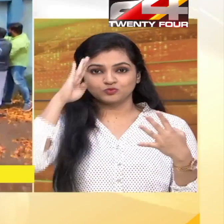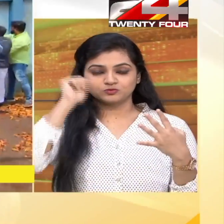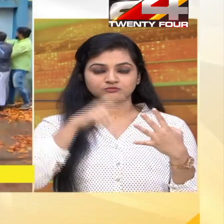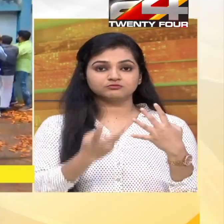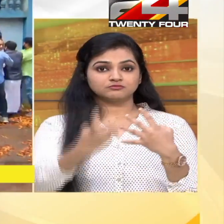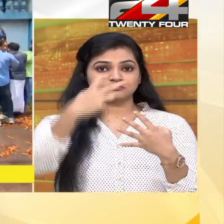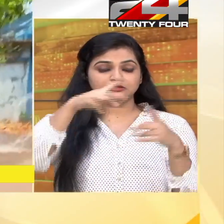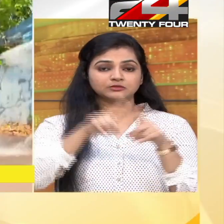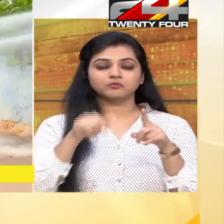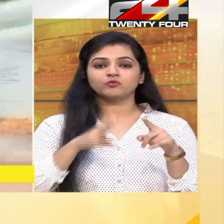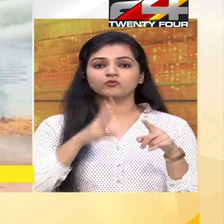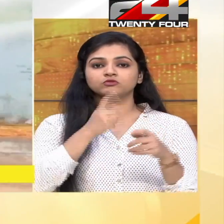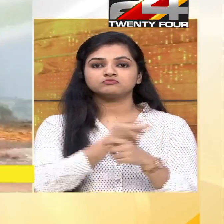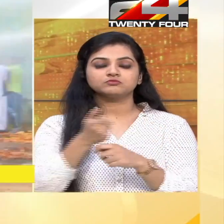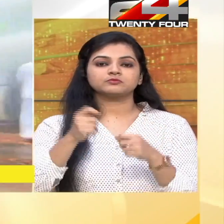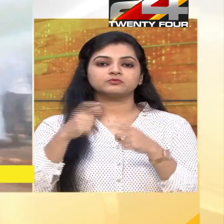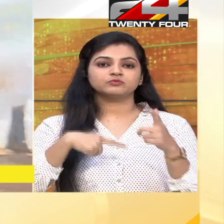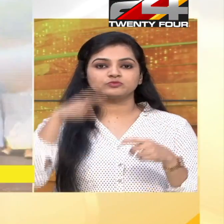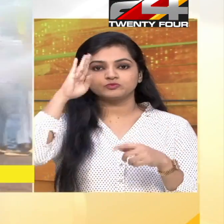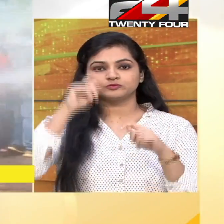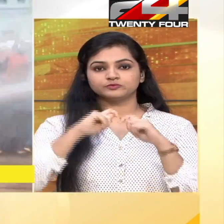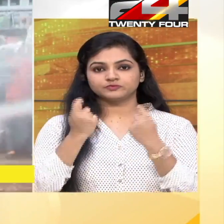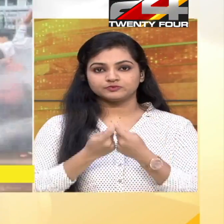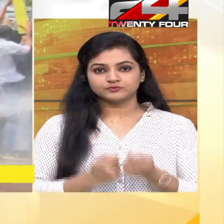പലവട്ടം ജലപീരങ്കി പ്രയോഗിച്ചു.